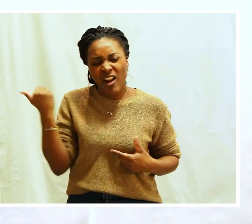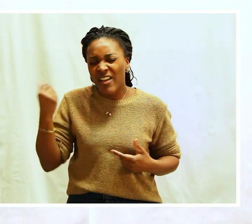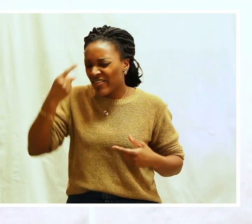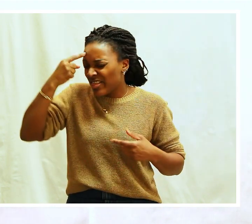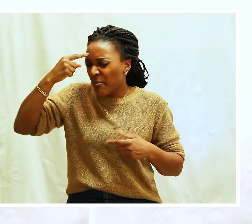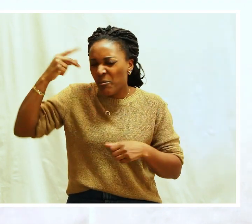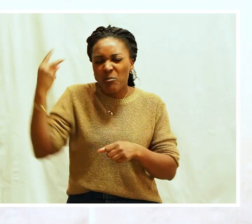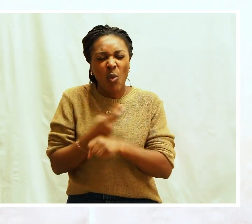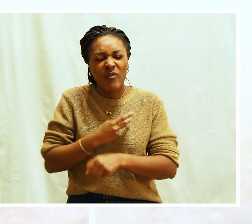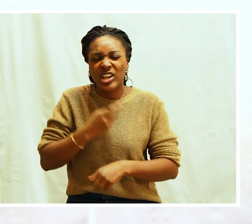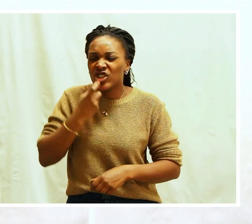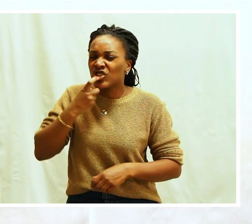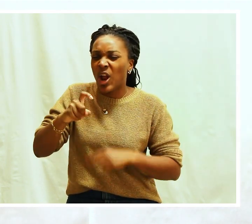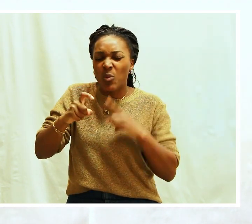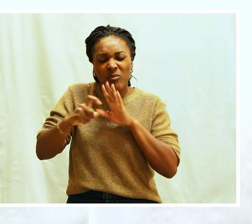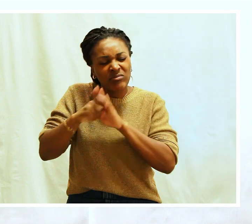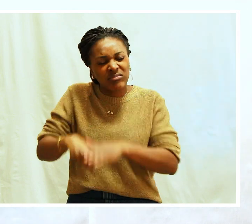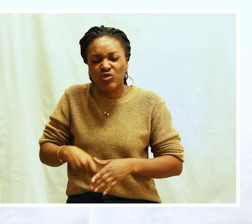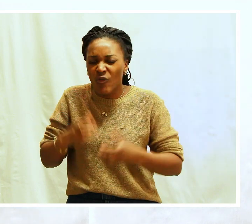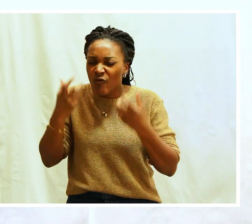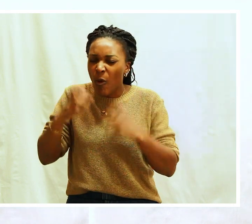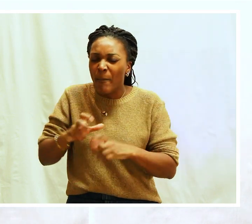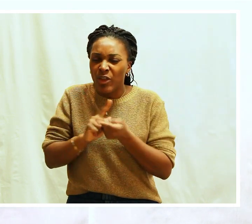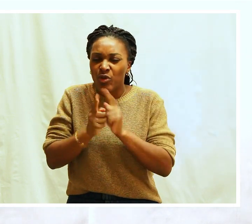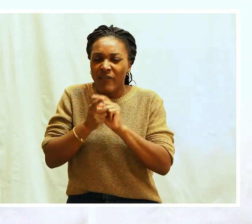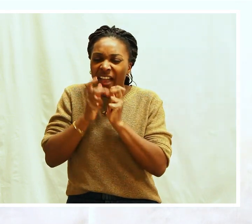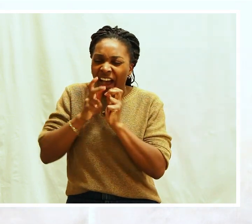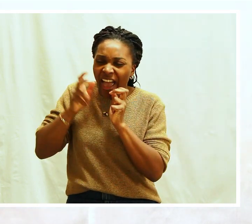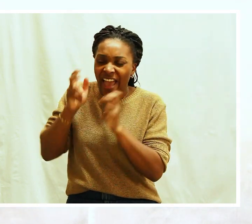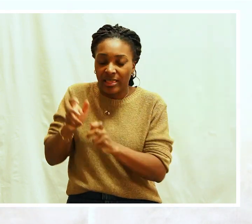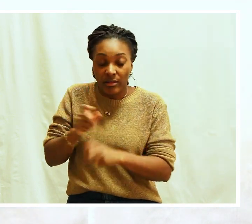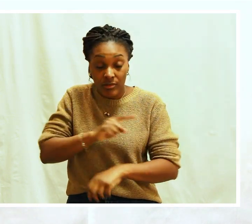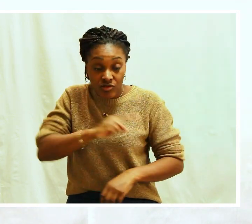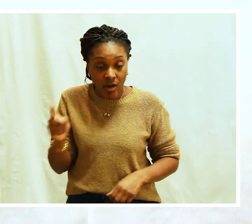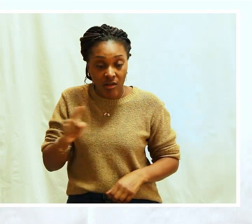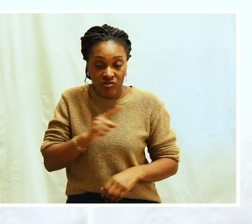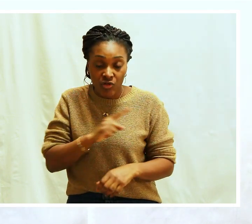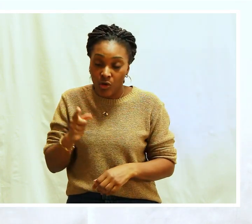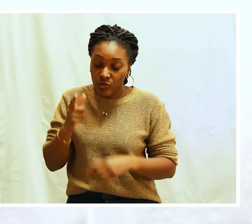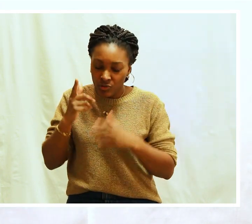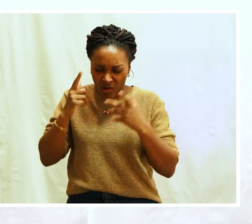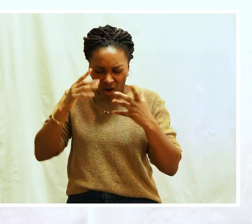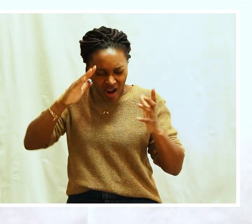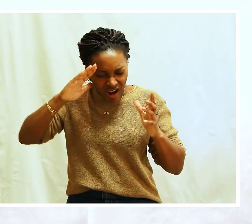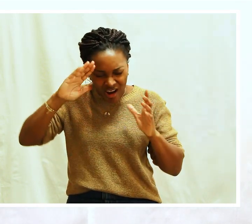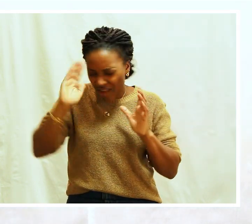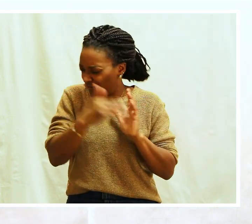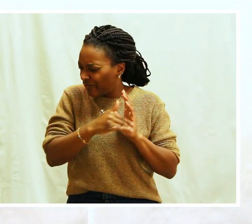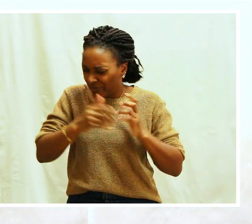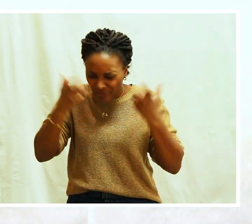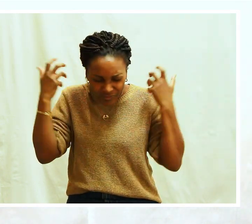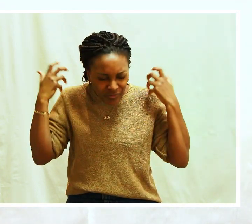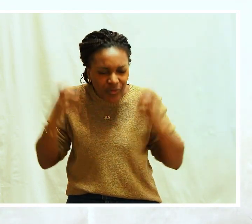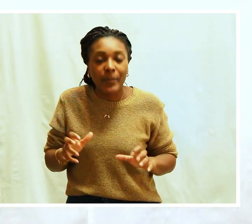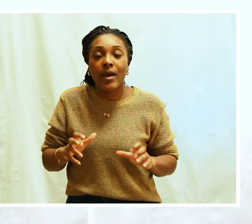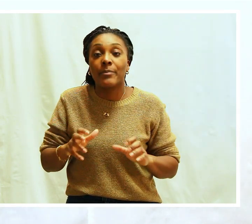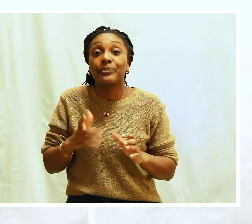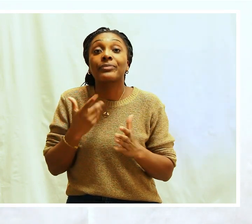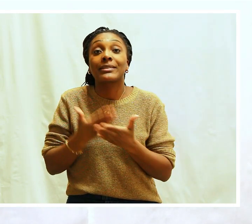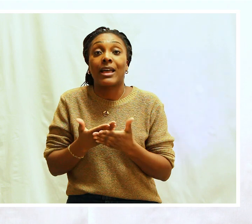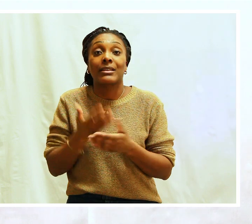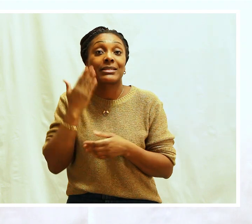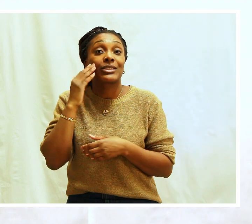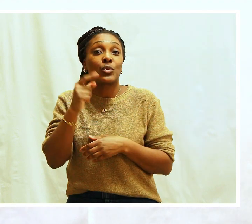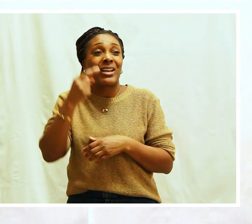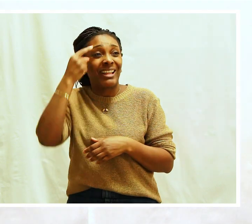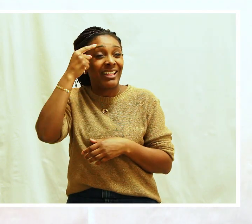pas cette jalousie s'envenimer, devenir de la haine au point que j'ai envie de détruire la personne en face de moi. Si tu es animé par ce